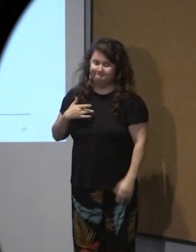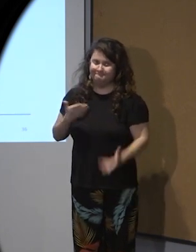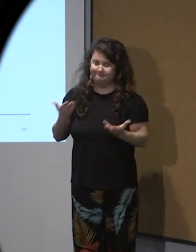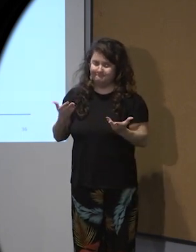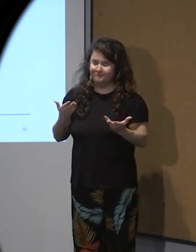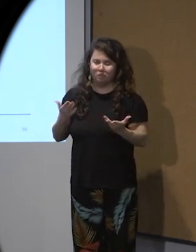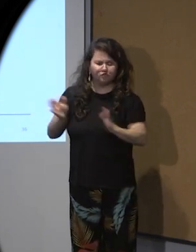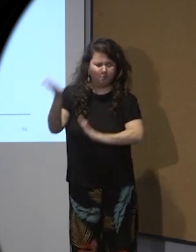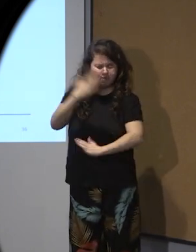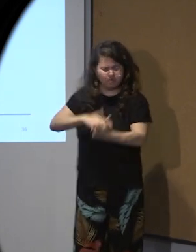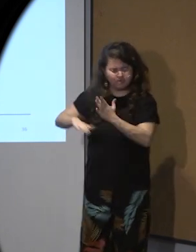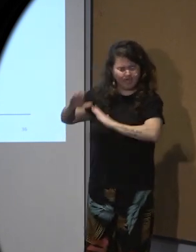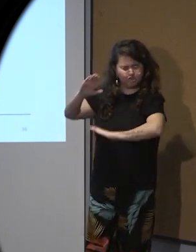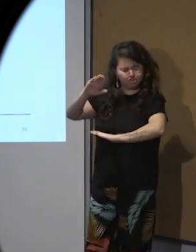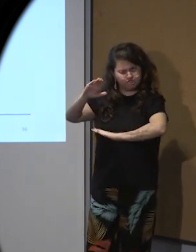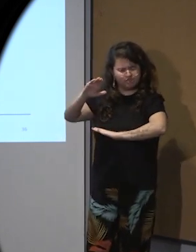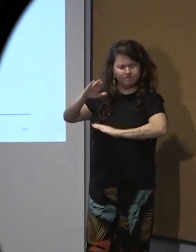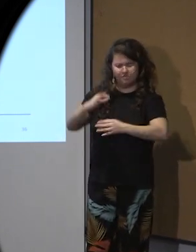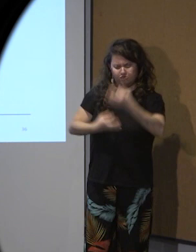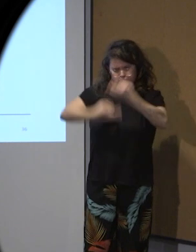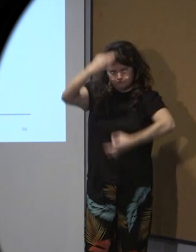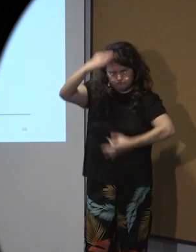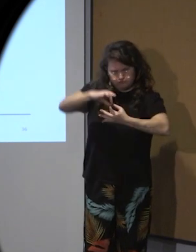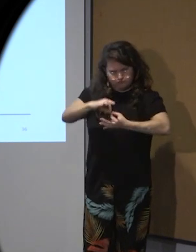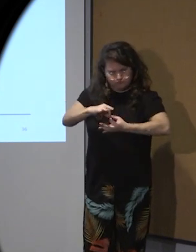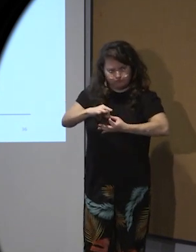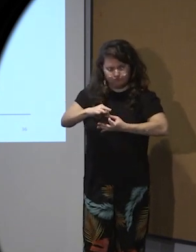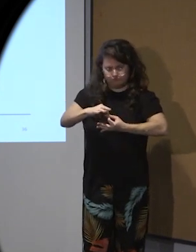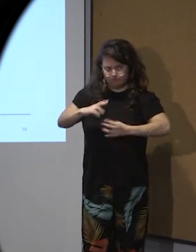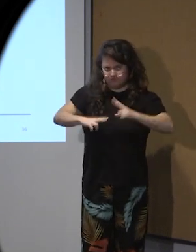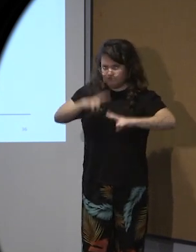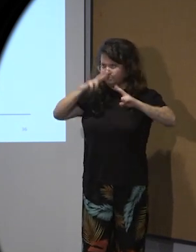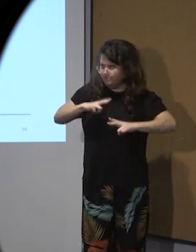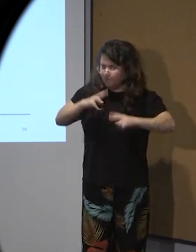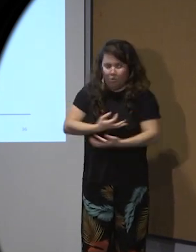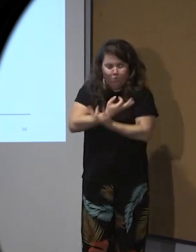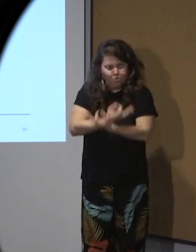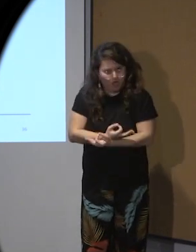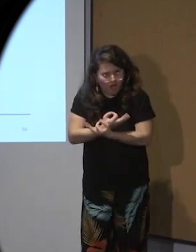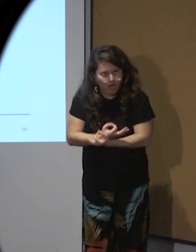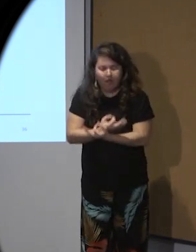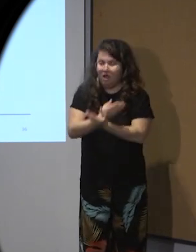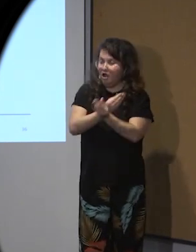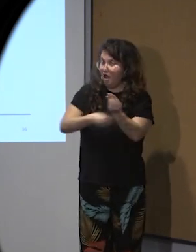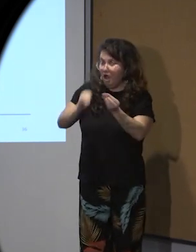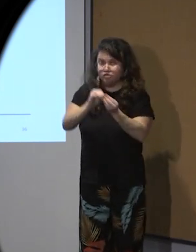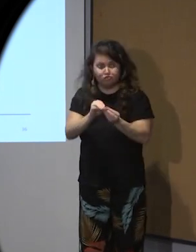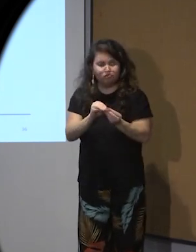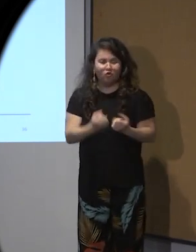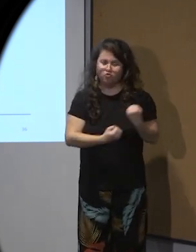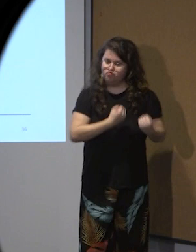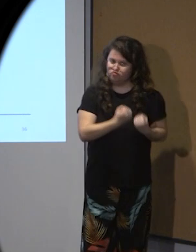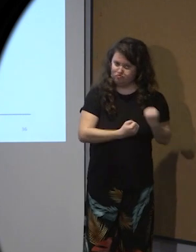tai chi, la sophrologie, le yoga, c'est super important d'associer ça à un footing, à une activité de